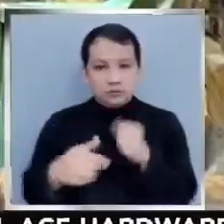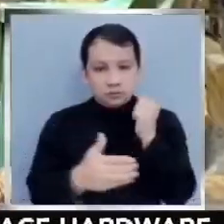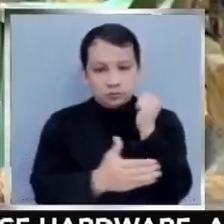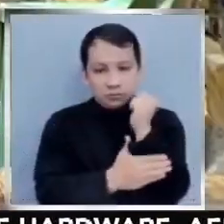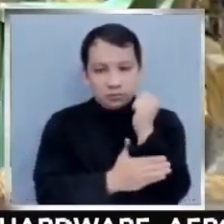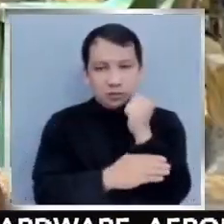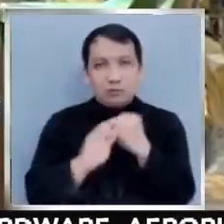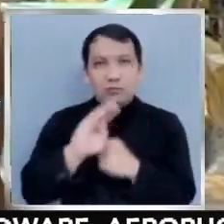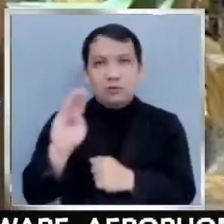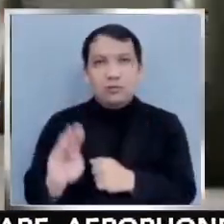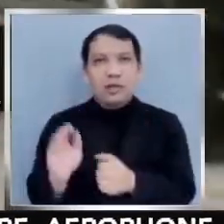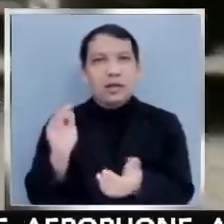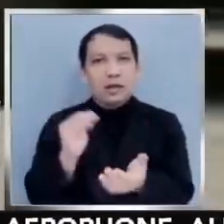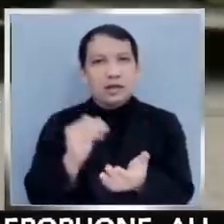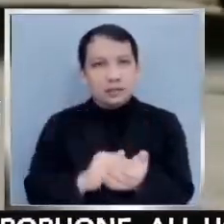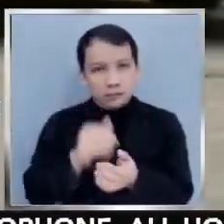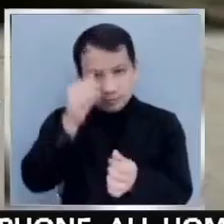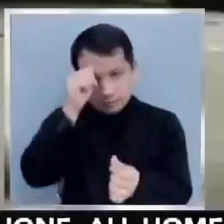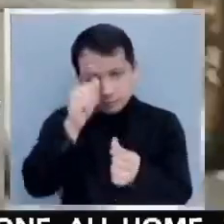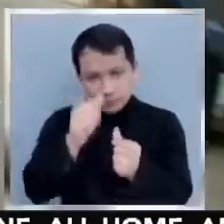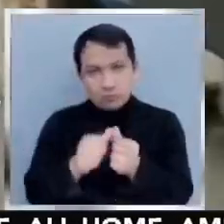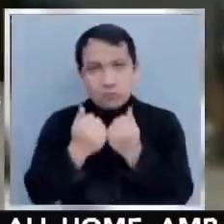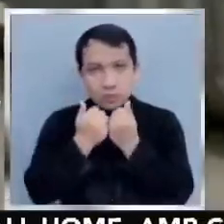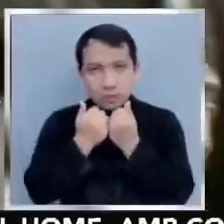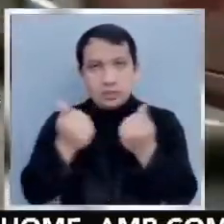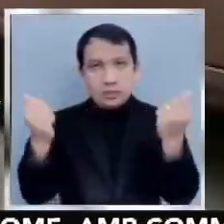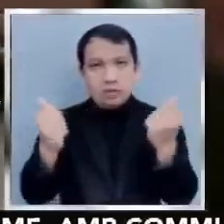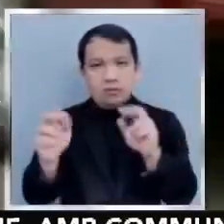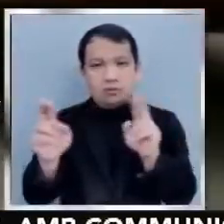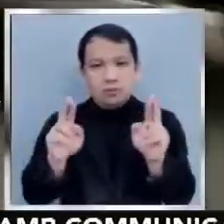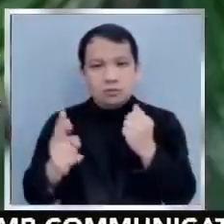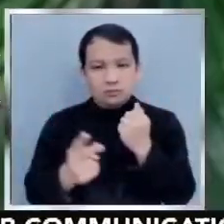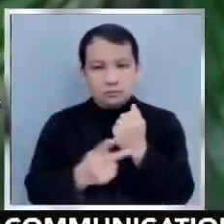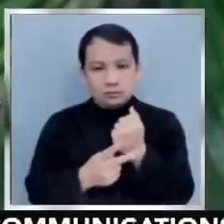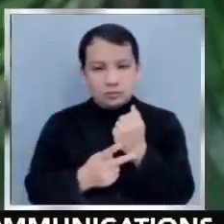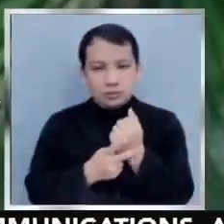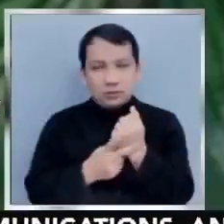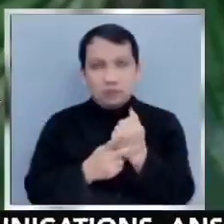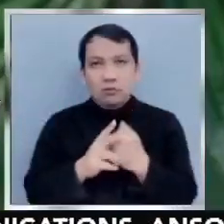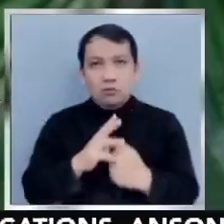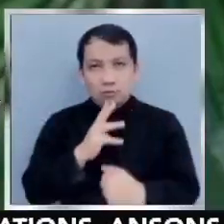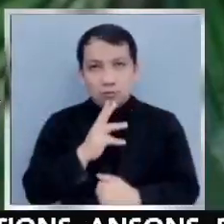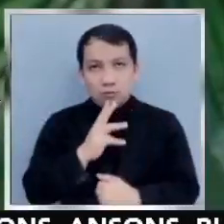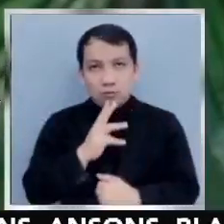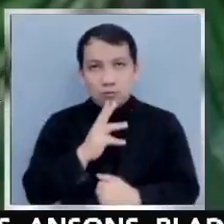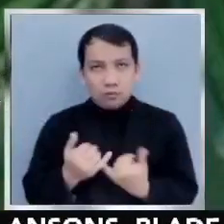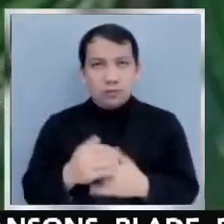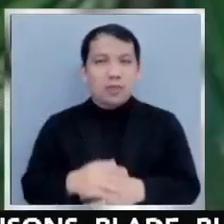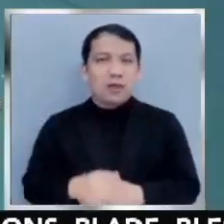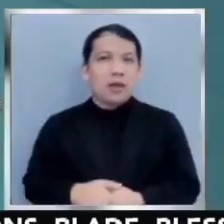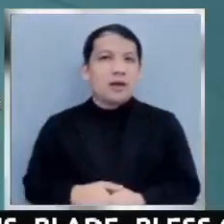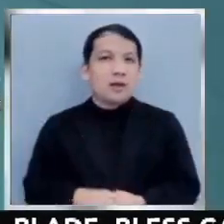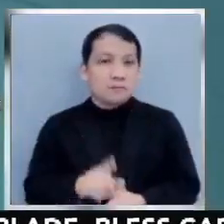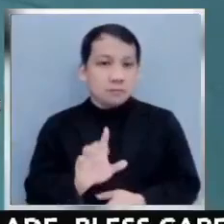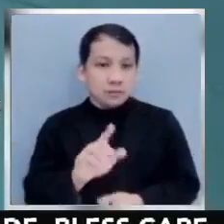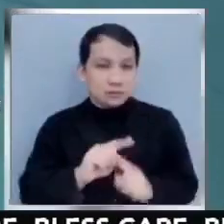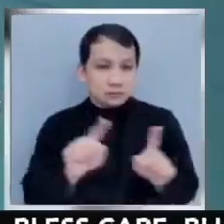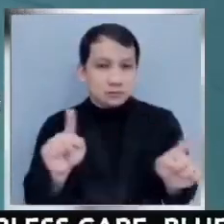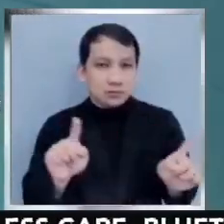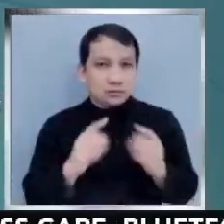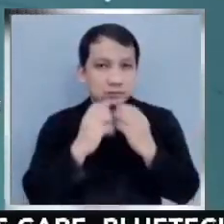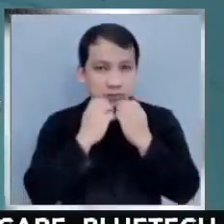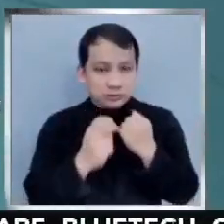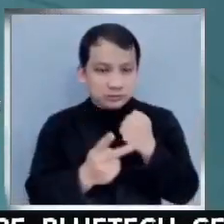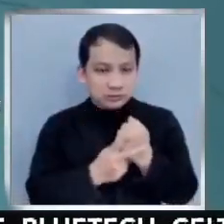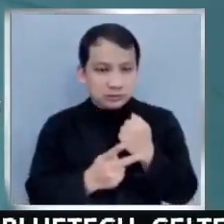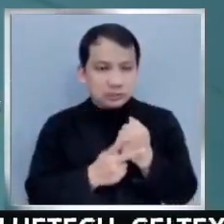ulit nagpaalala ang barangay na paghandaan ng water interruption. Kaya bukod sa pag-iipon ng tubig, nagtitipid na rin sila sa